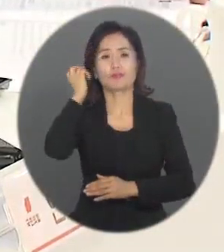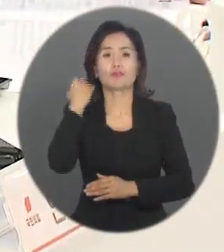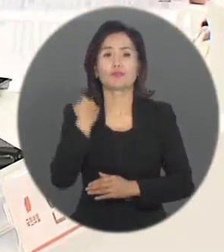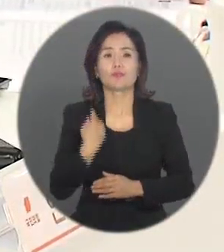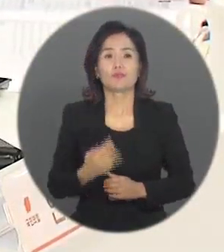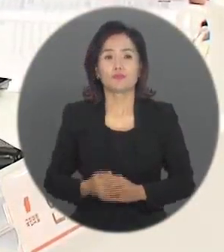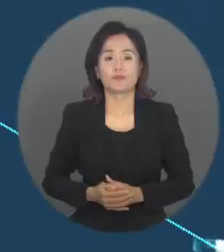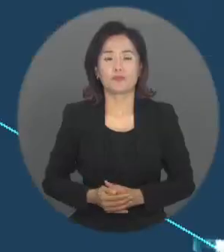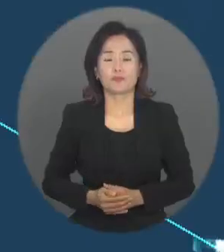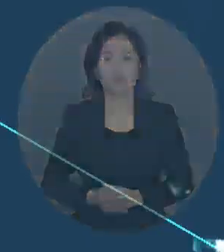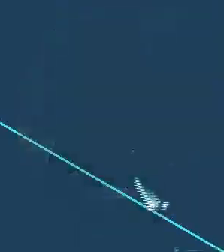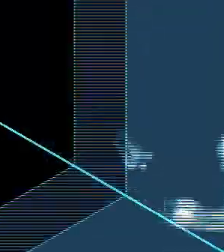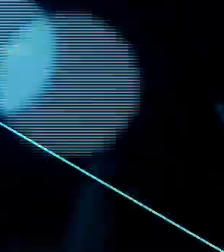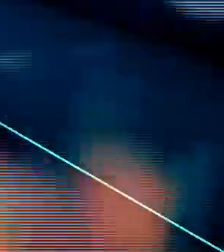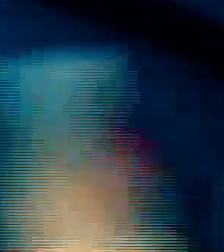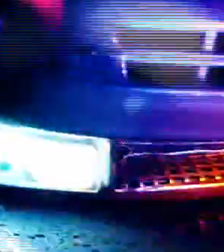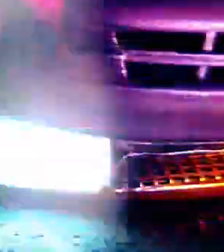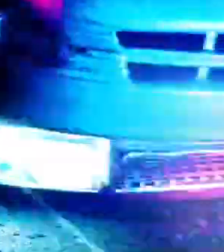알려졌습니다.